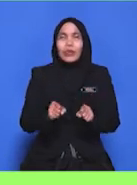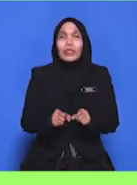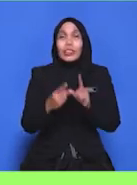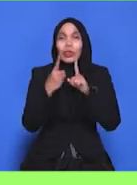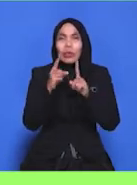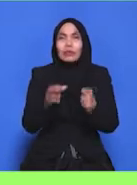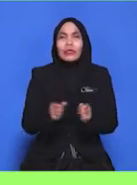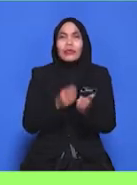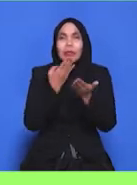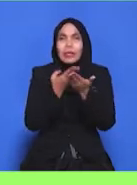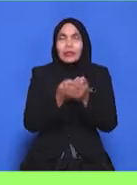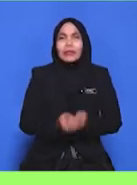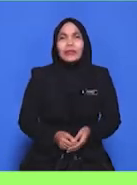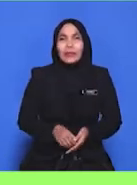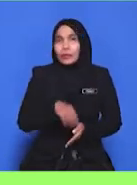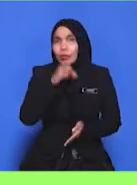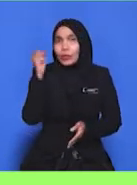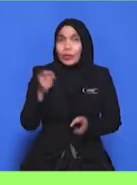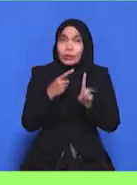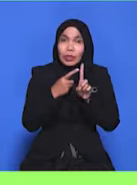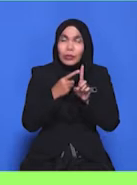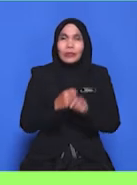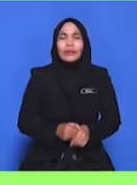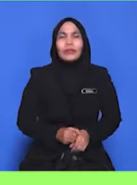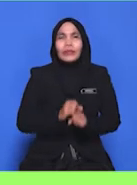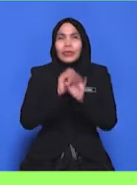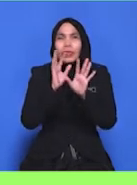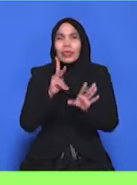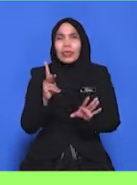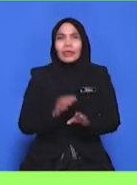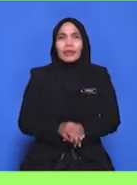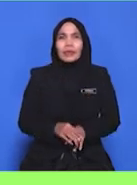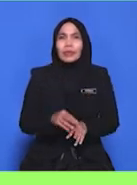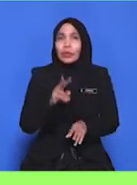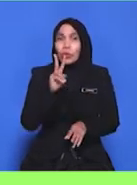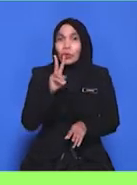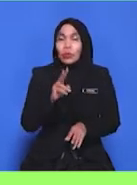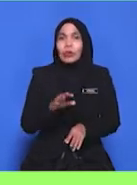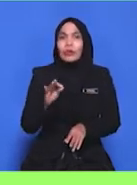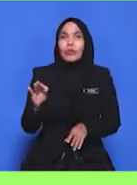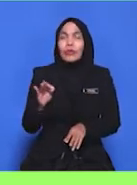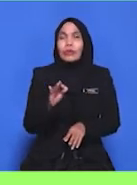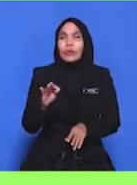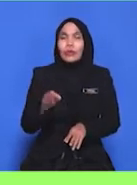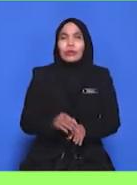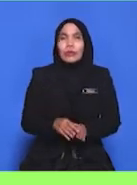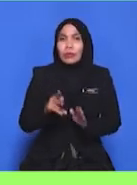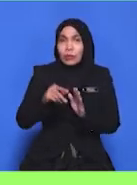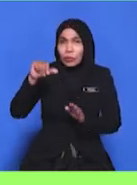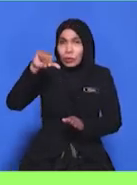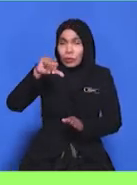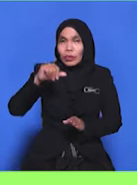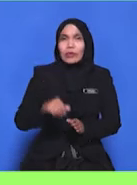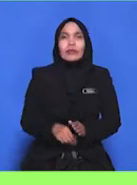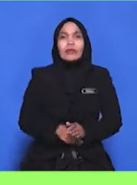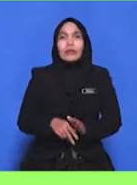baik. Soalan 1. Jelaskan dua faktor kemerosotan kerajaan Umayyah.